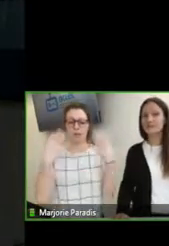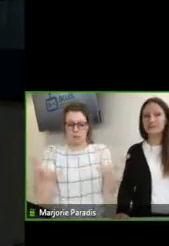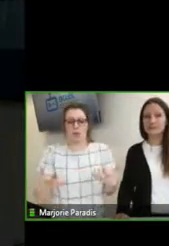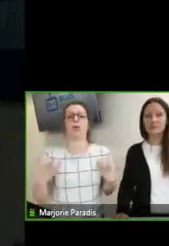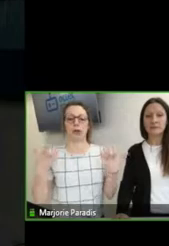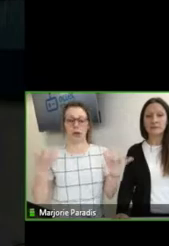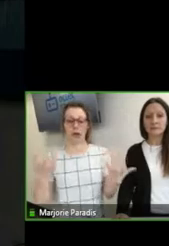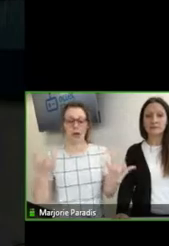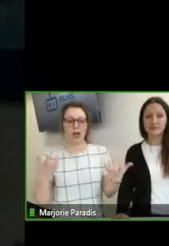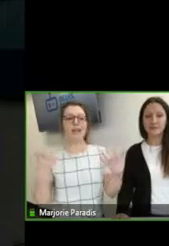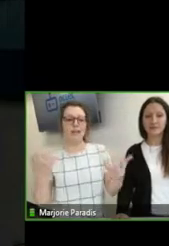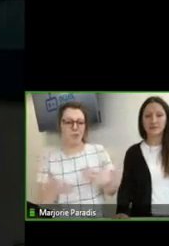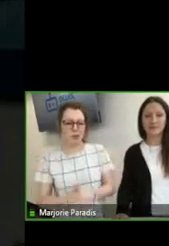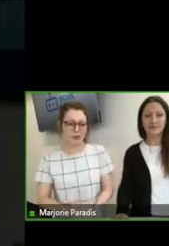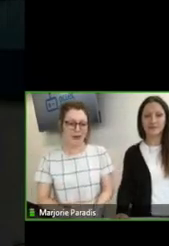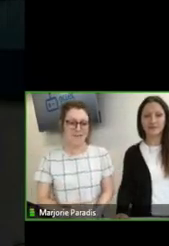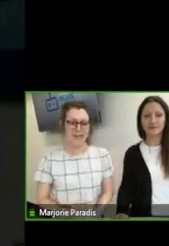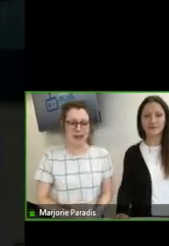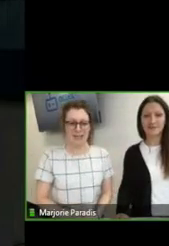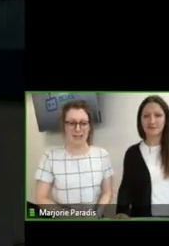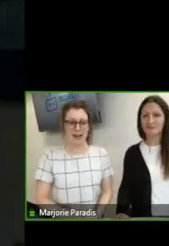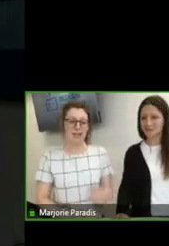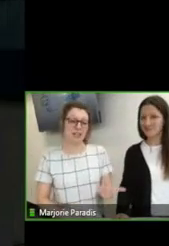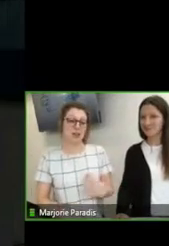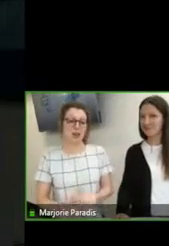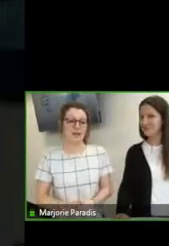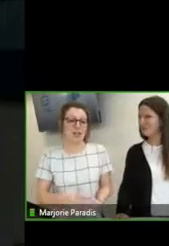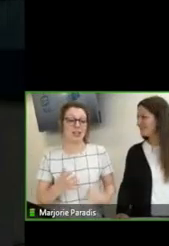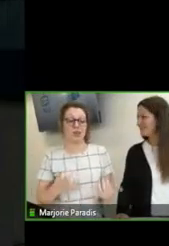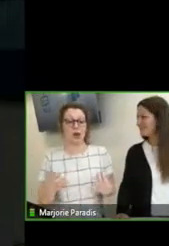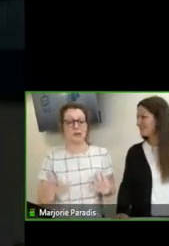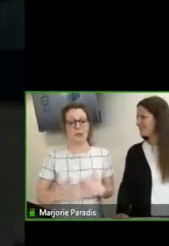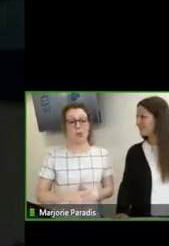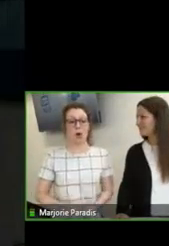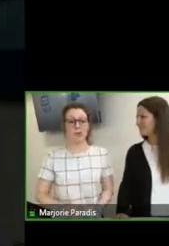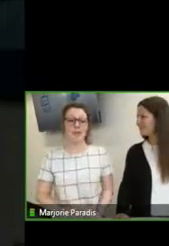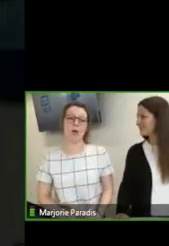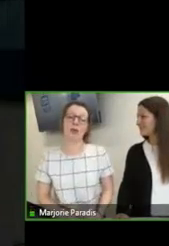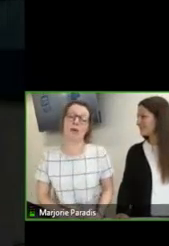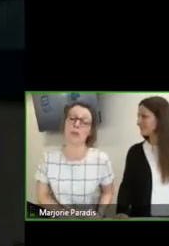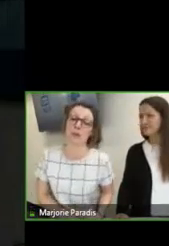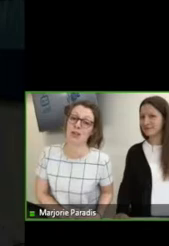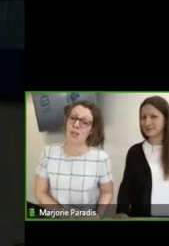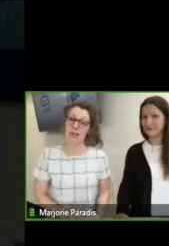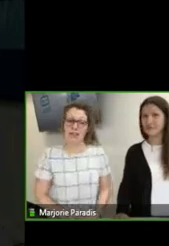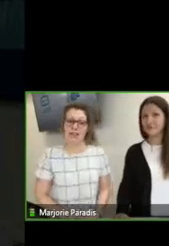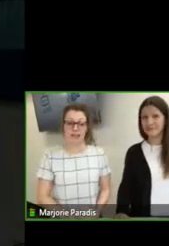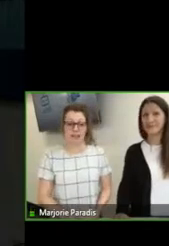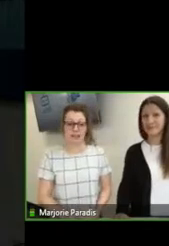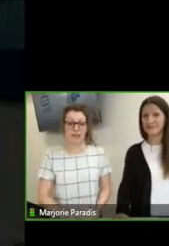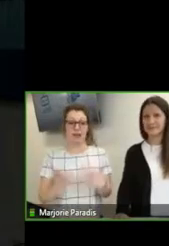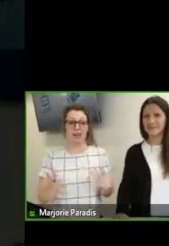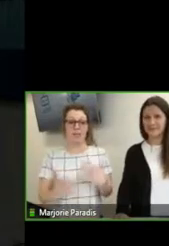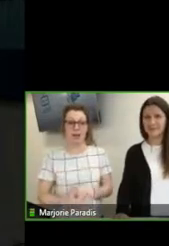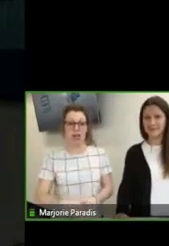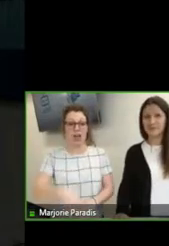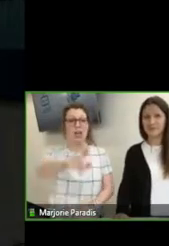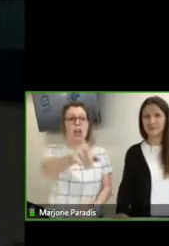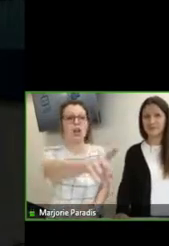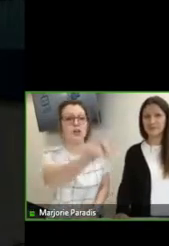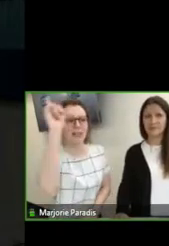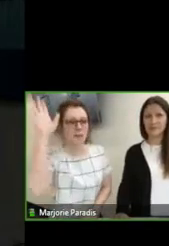puis sur le input finalement des participants. Là, c'est sûr qu'en VIA, c'est toujours un petit peu plus compliqué, mais on veut quand même vous dire de ne pas hésiter si vous voulez prendre la